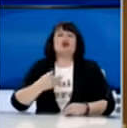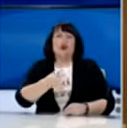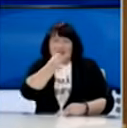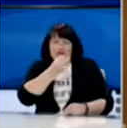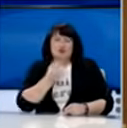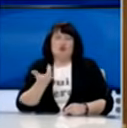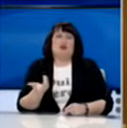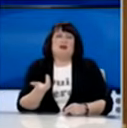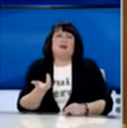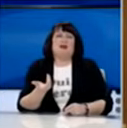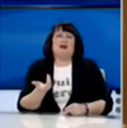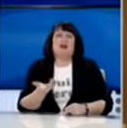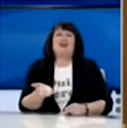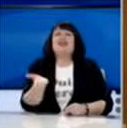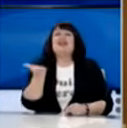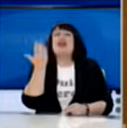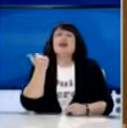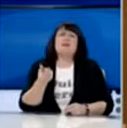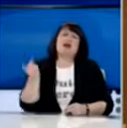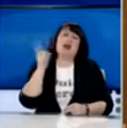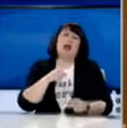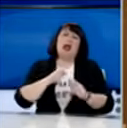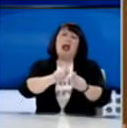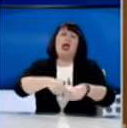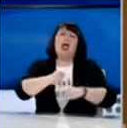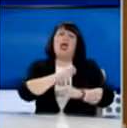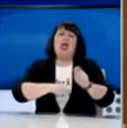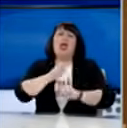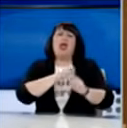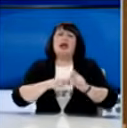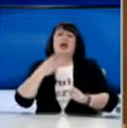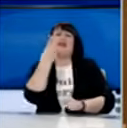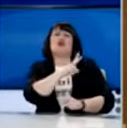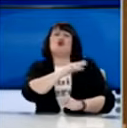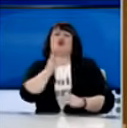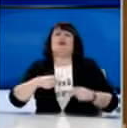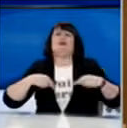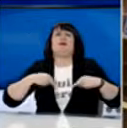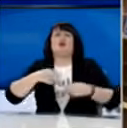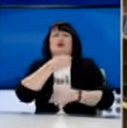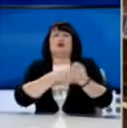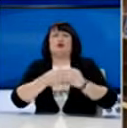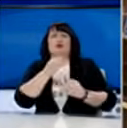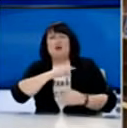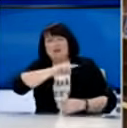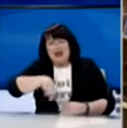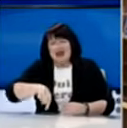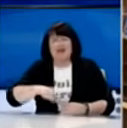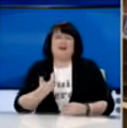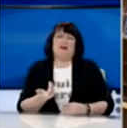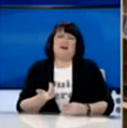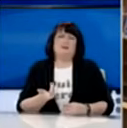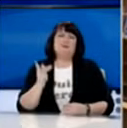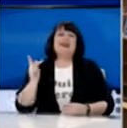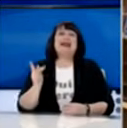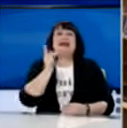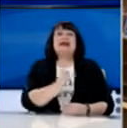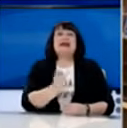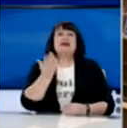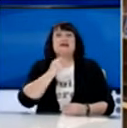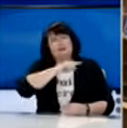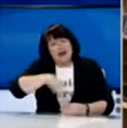Αυτό μόνο. Δεν υπήρχαν άλλα αντιπλημμυρικά έργα. Αυτό λέει ο δικός σας υφυπουργός, που ήρθε αντί του κυρίου Κικίλια. Το